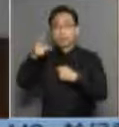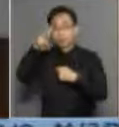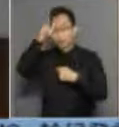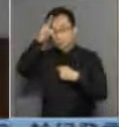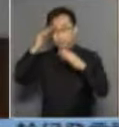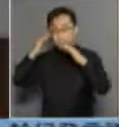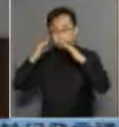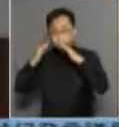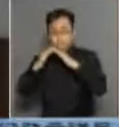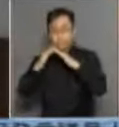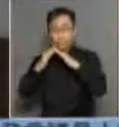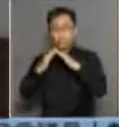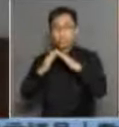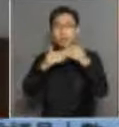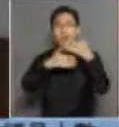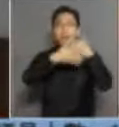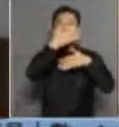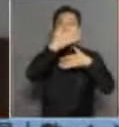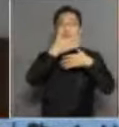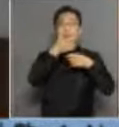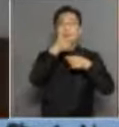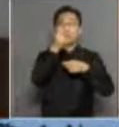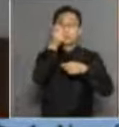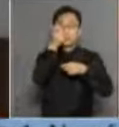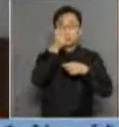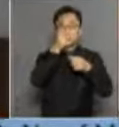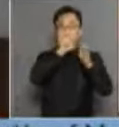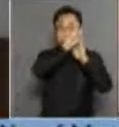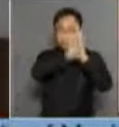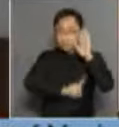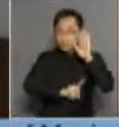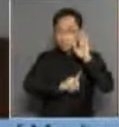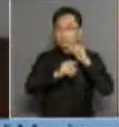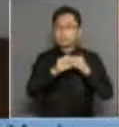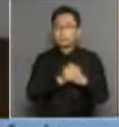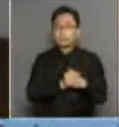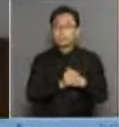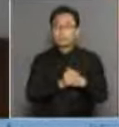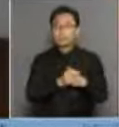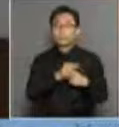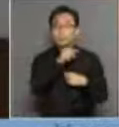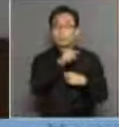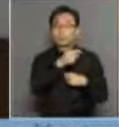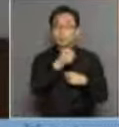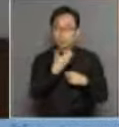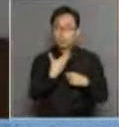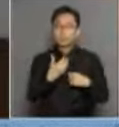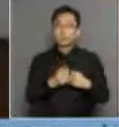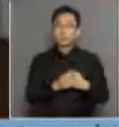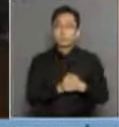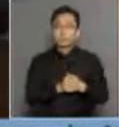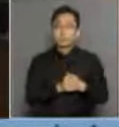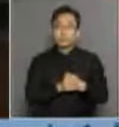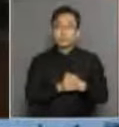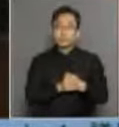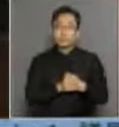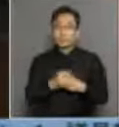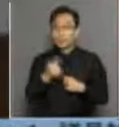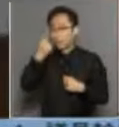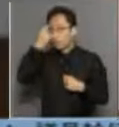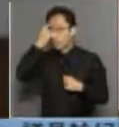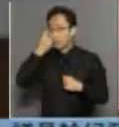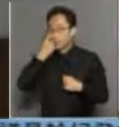輸及房屋局局長前任的，就是這個局長鄭宇華說的。梁振